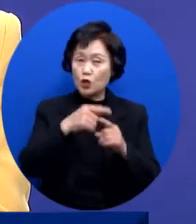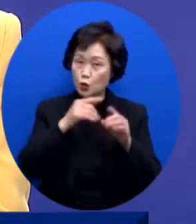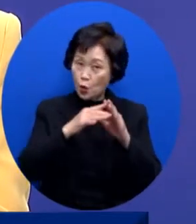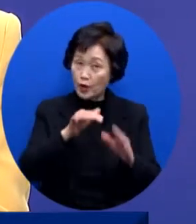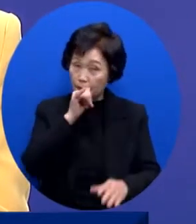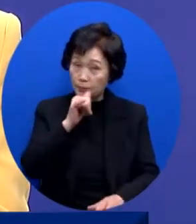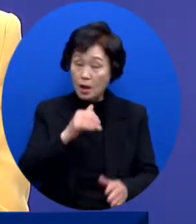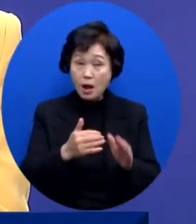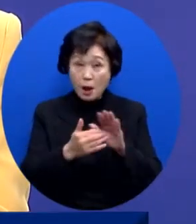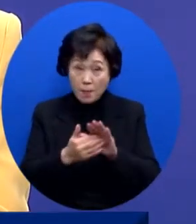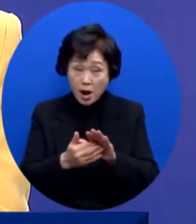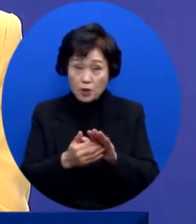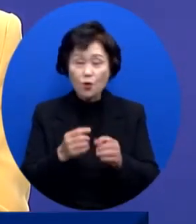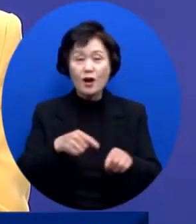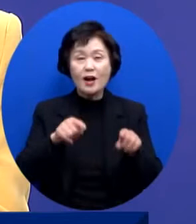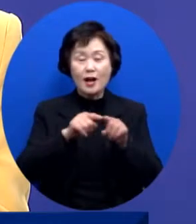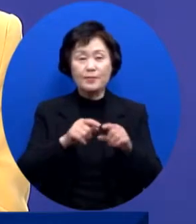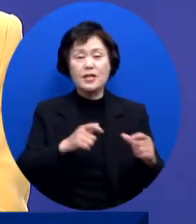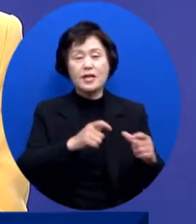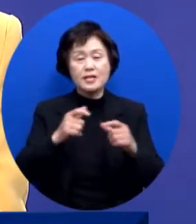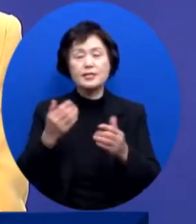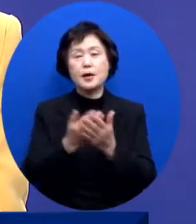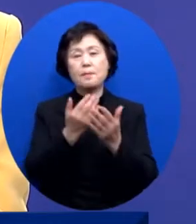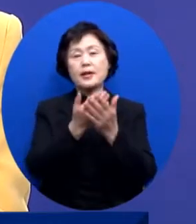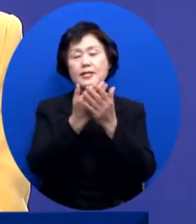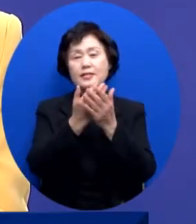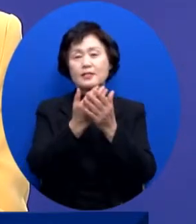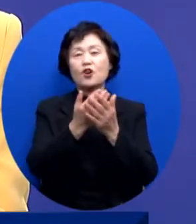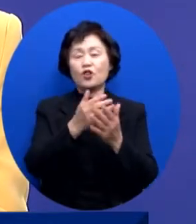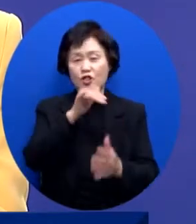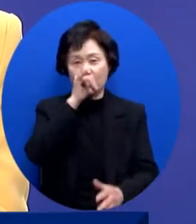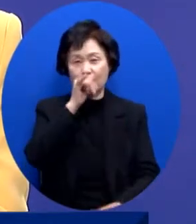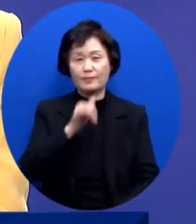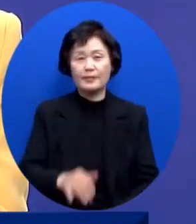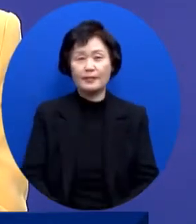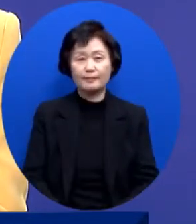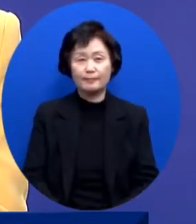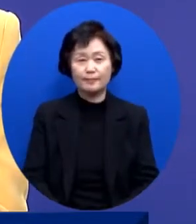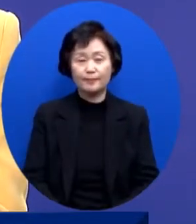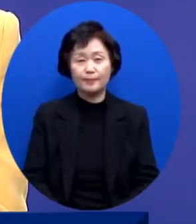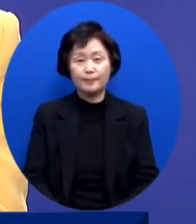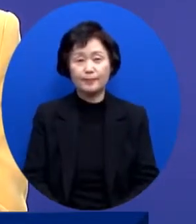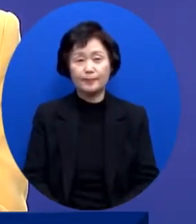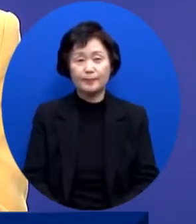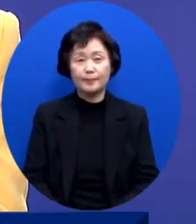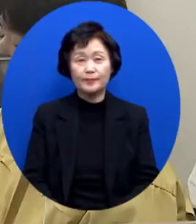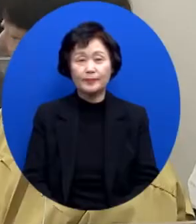지역사회 발전을 위해서도 다양한 협력이 이루어지고 있다고 하는데요. 박세현 기자가 취재했습니다.